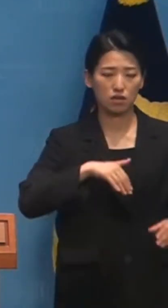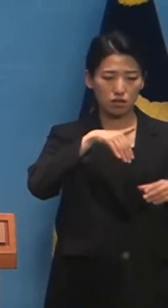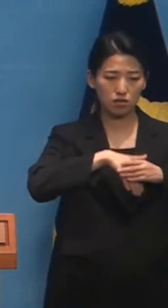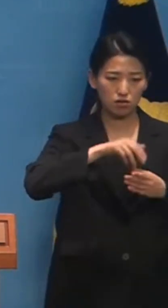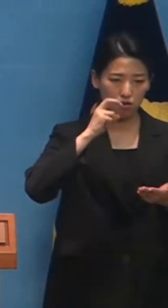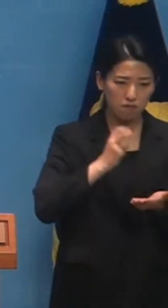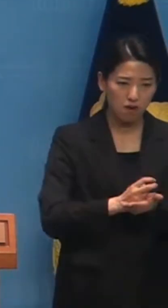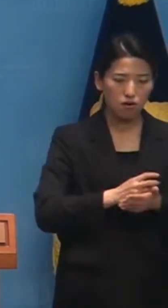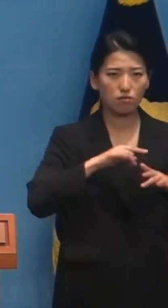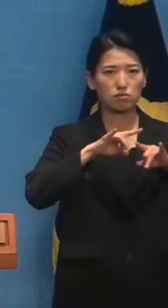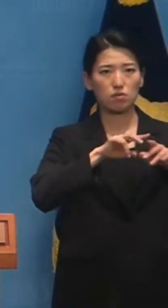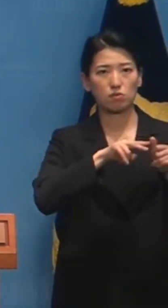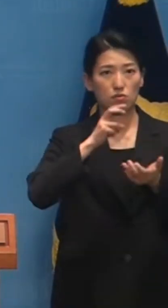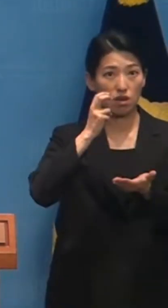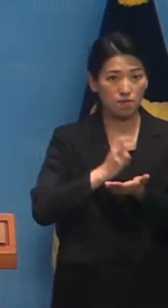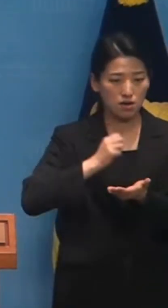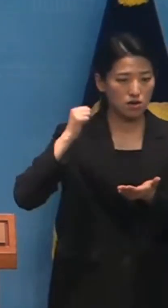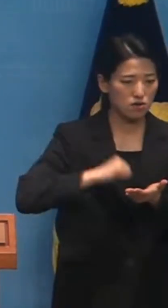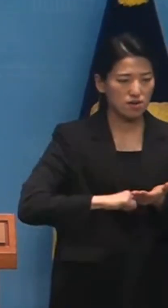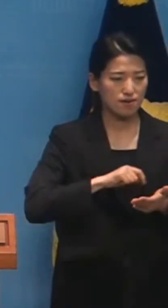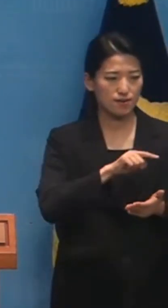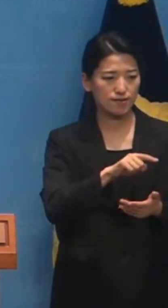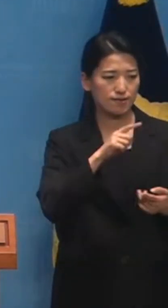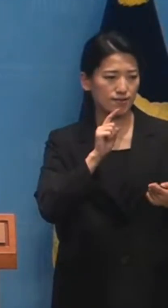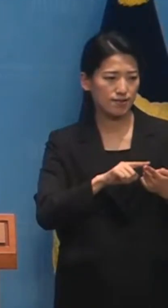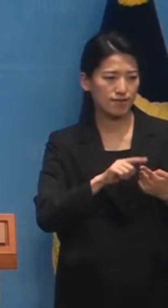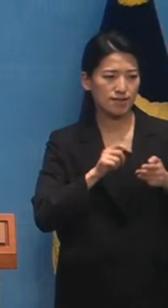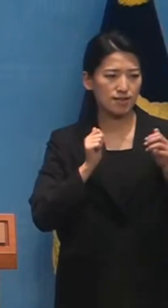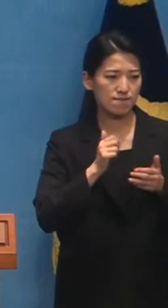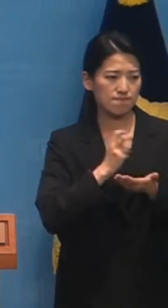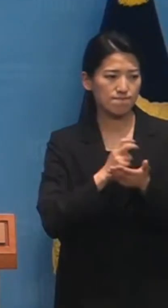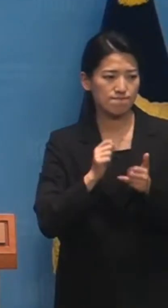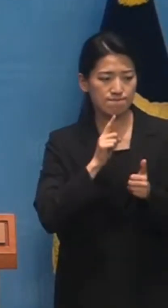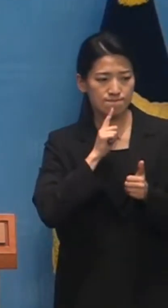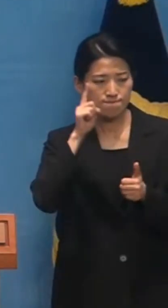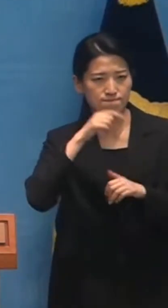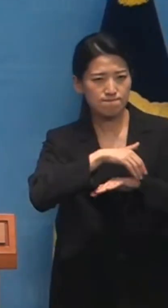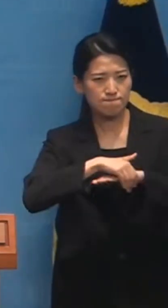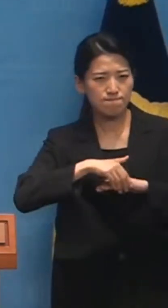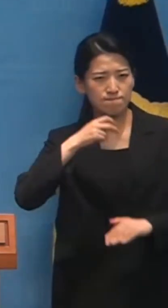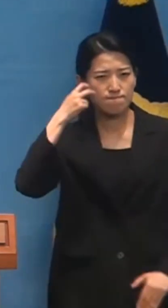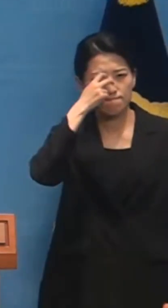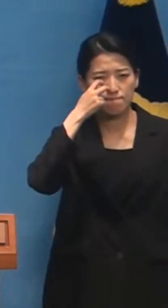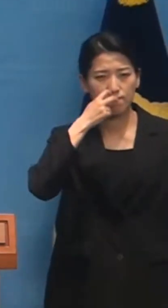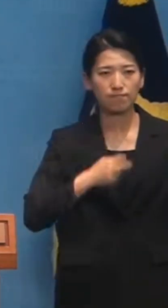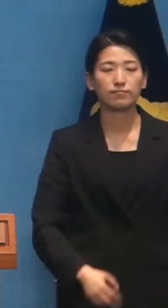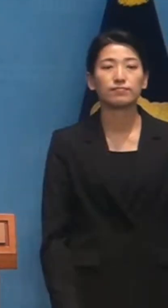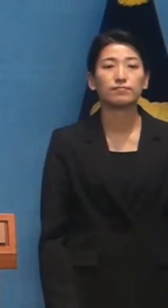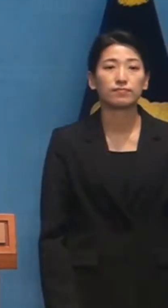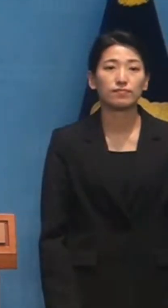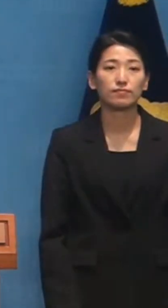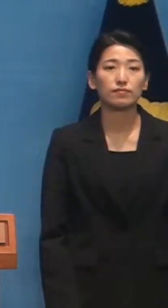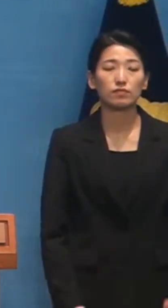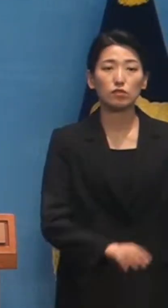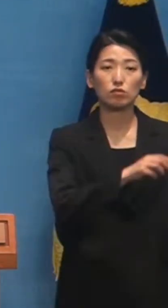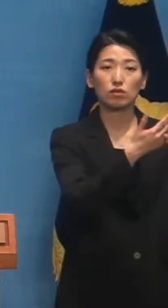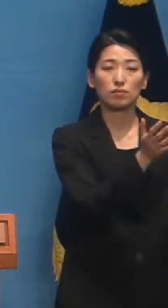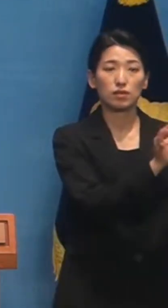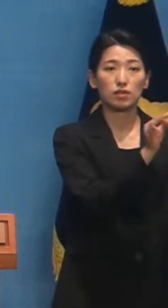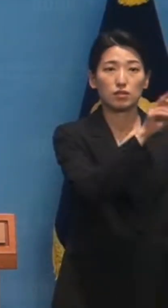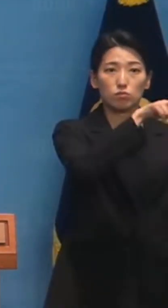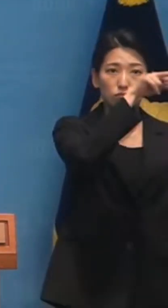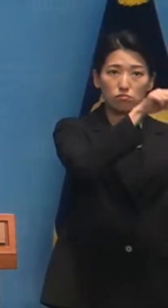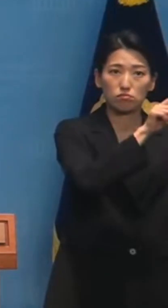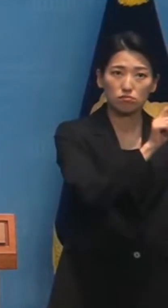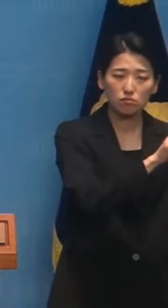위반 혐의로 법적 조치를 하는 것을 적극 검토 중에 있습니다. 다음 국민의힘 대선주자 김문수 후보의